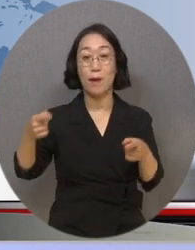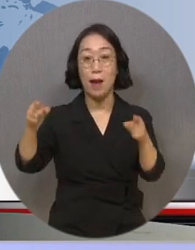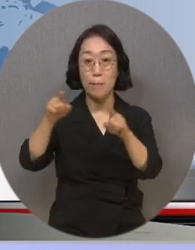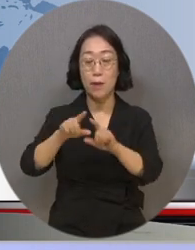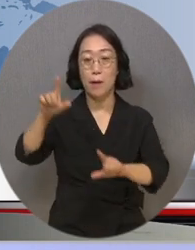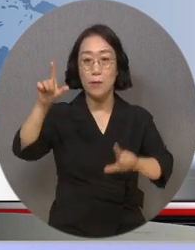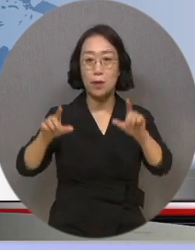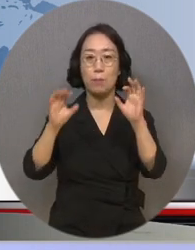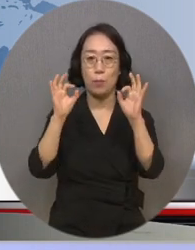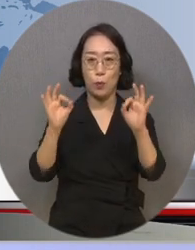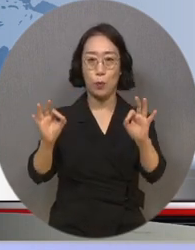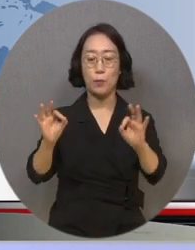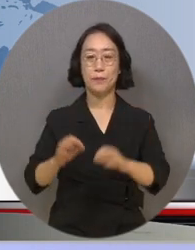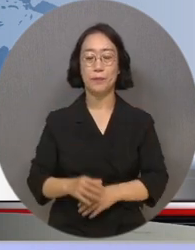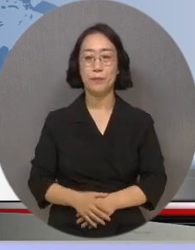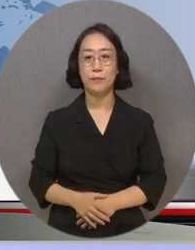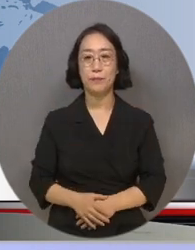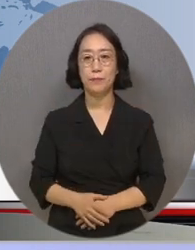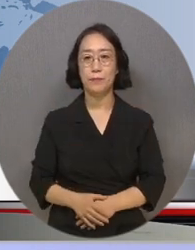현장을 만나보시죠.